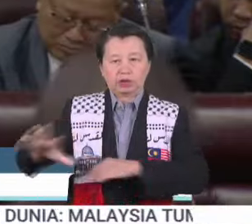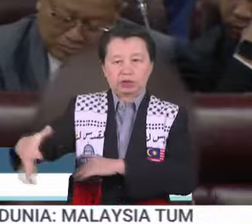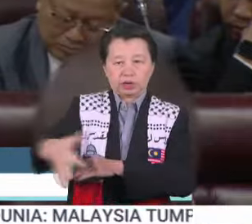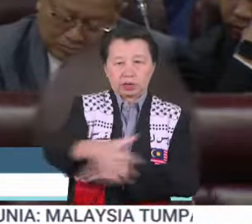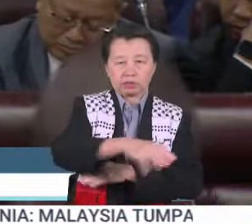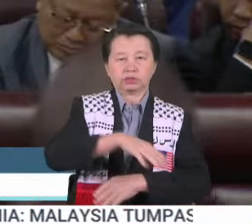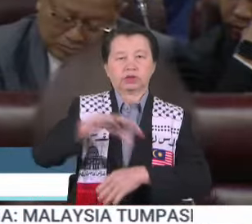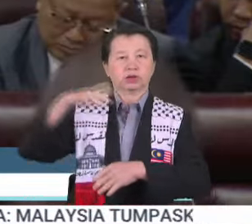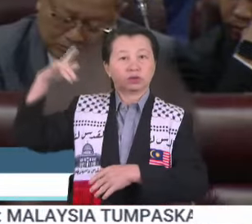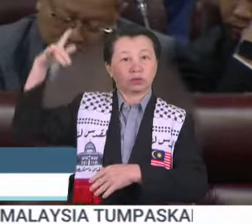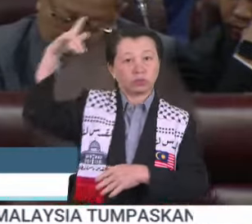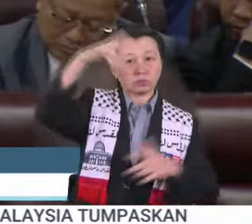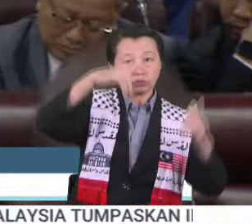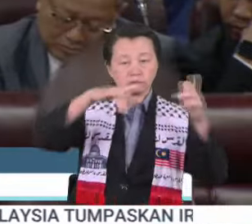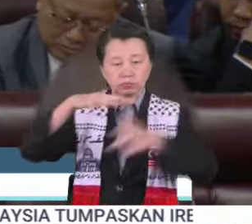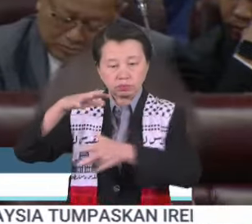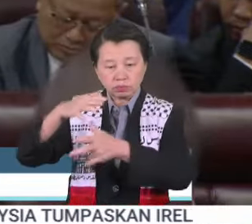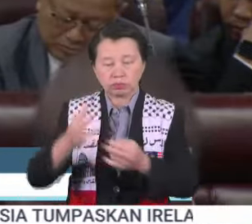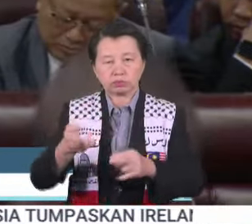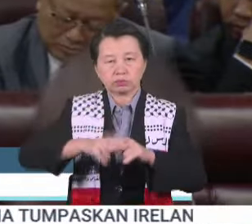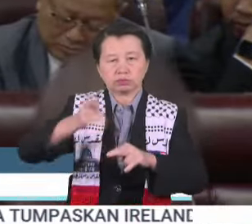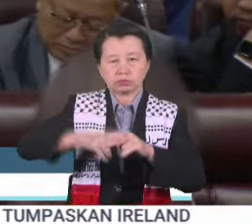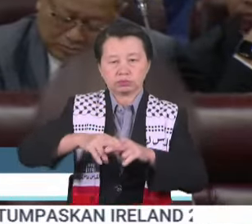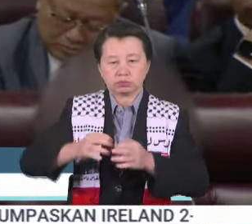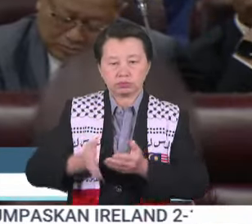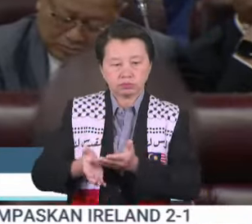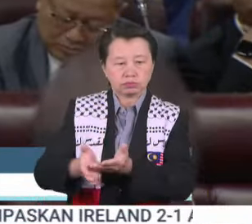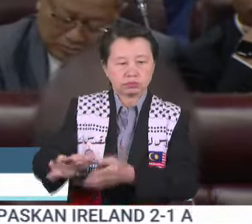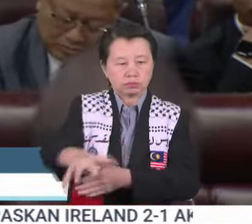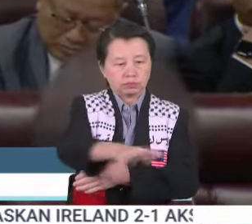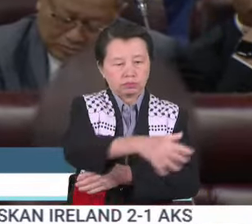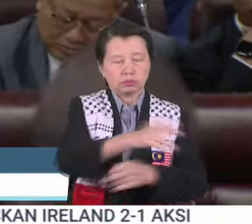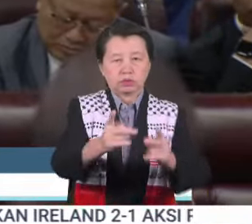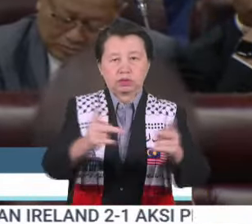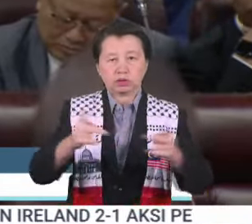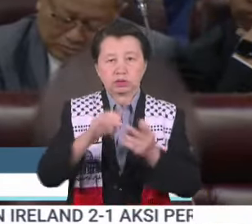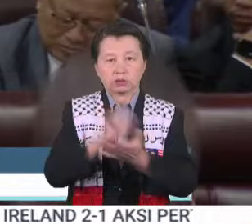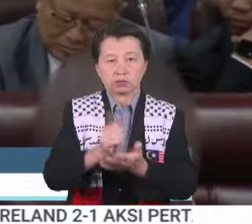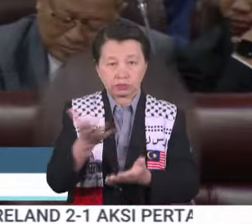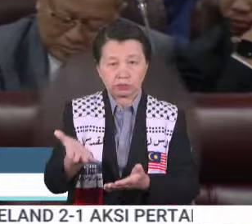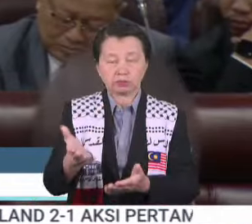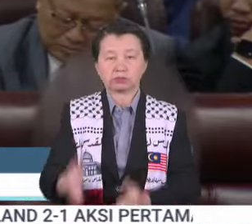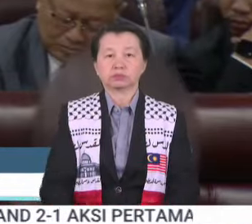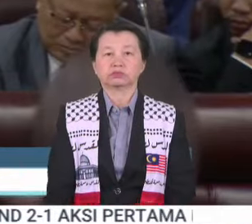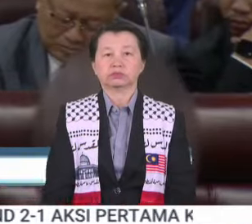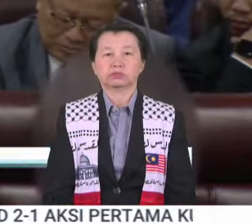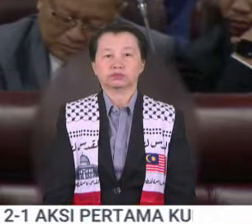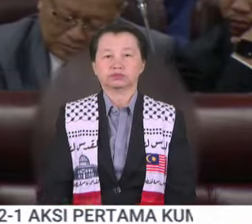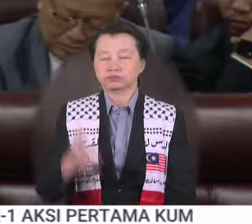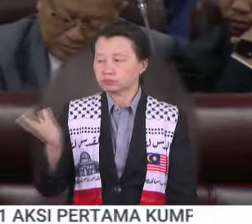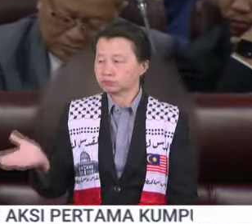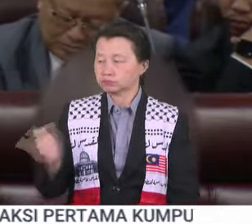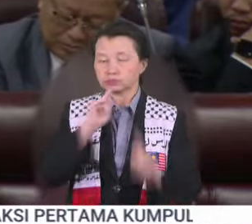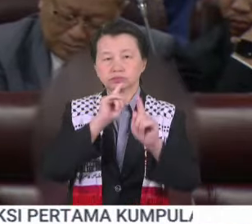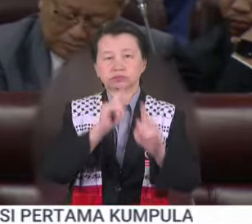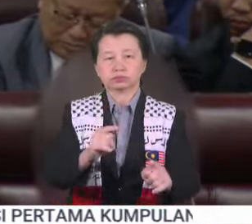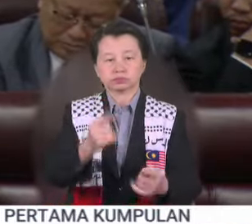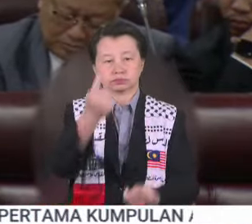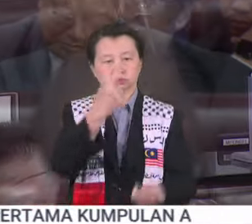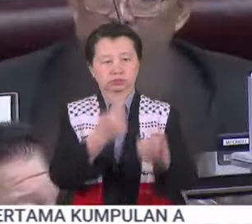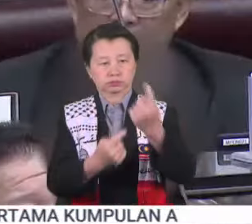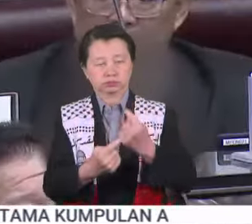yang telah meningkatkan keselamatan maritim dan daratan di kawasan berkenaan Tan Sri beliau menjawab soalan yang